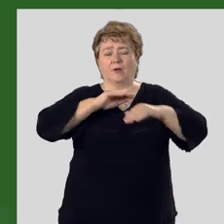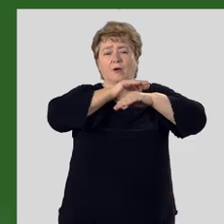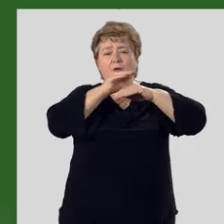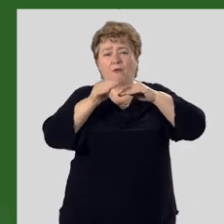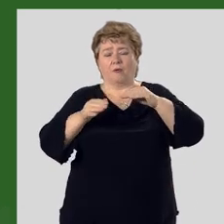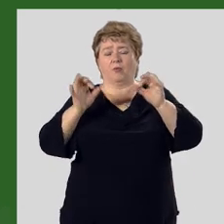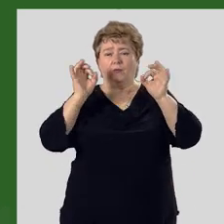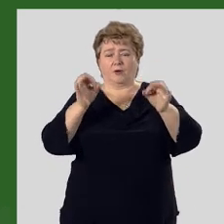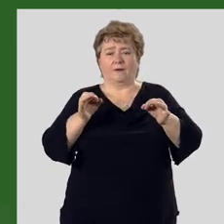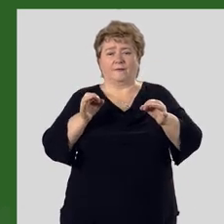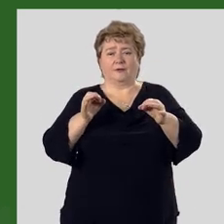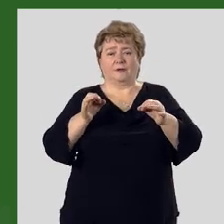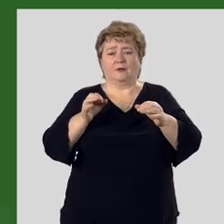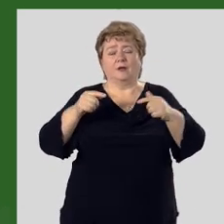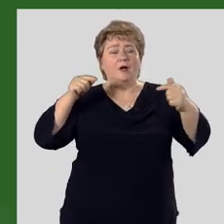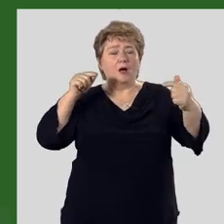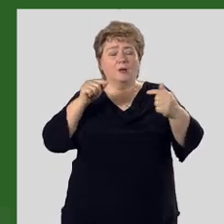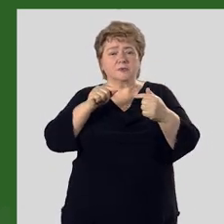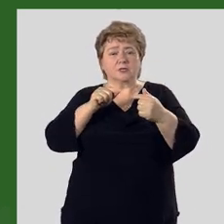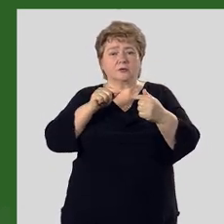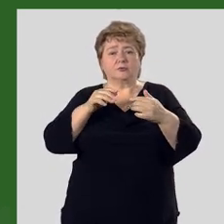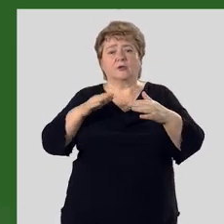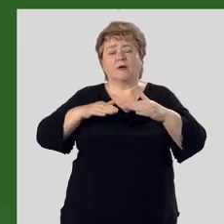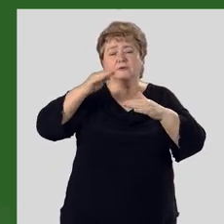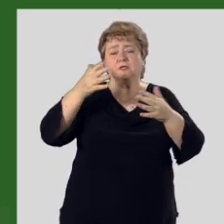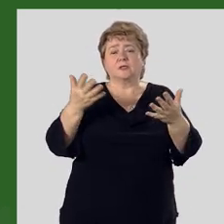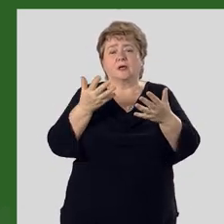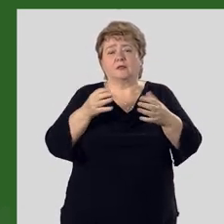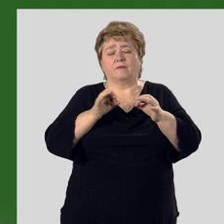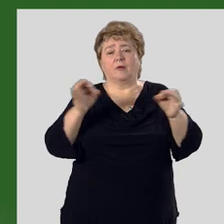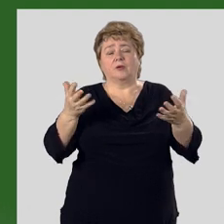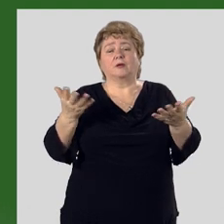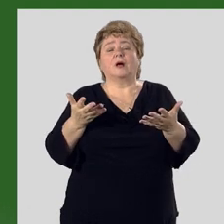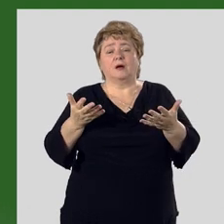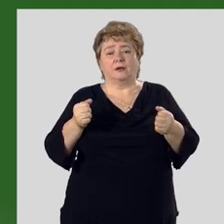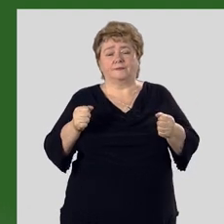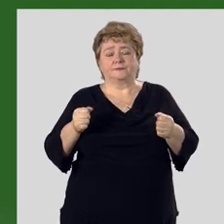Холм. Какова абсолютная высота этого объекта?